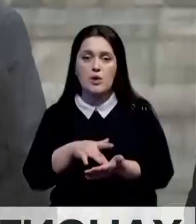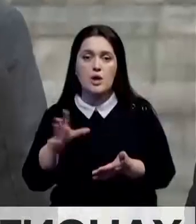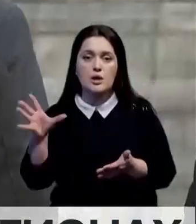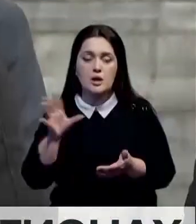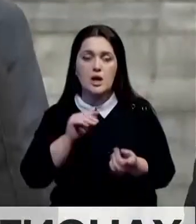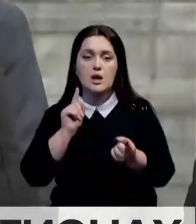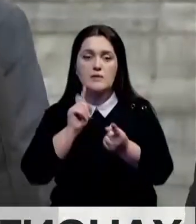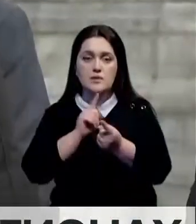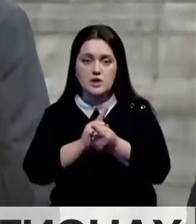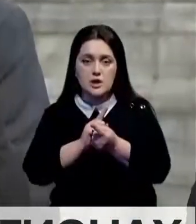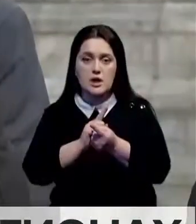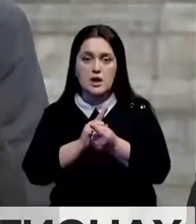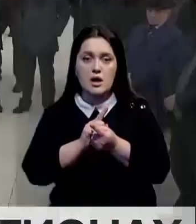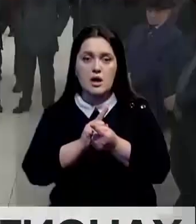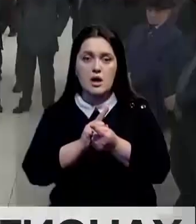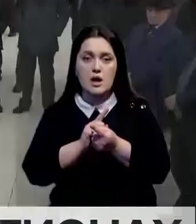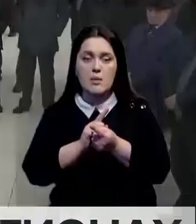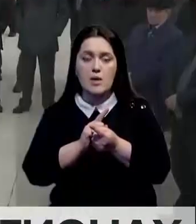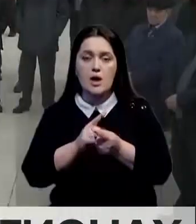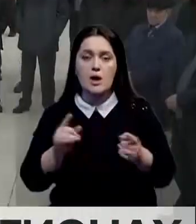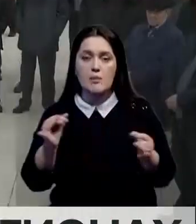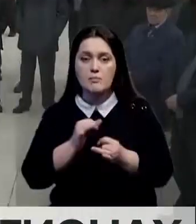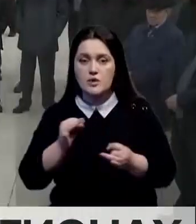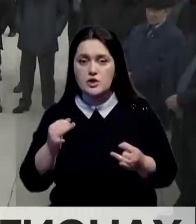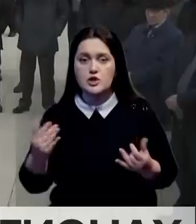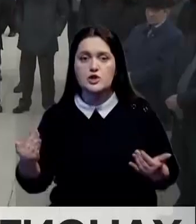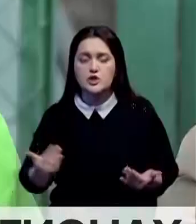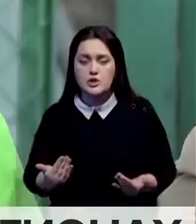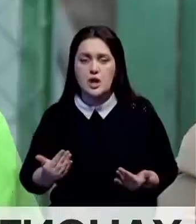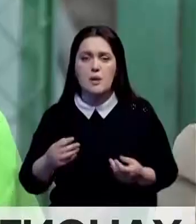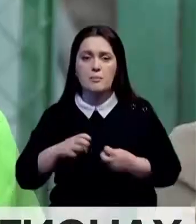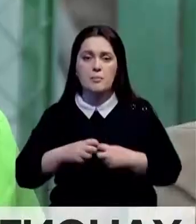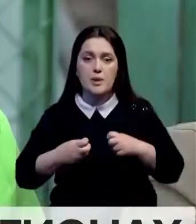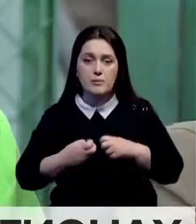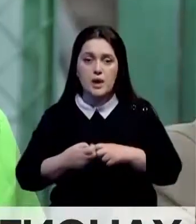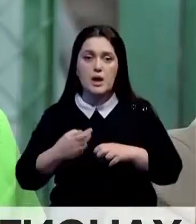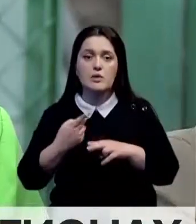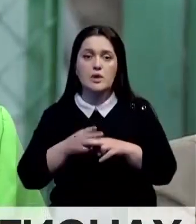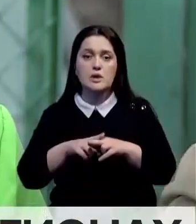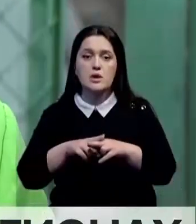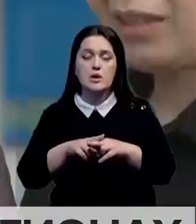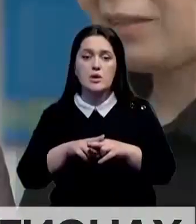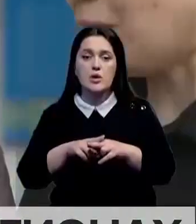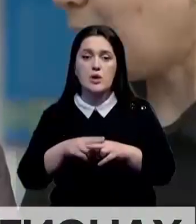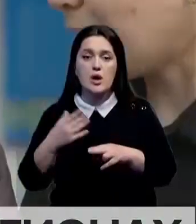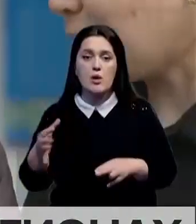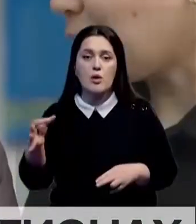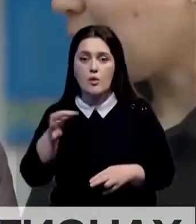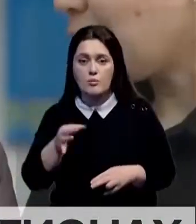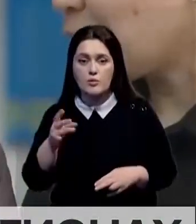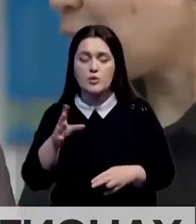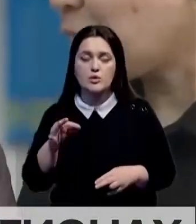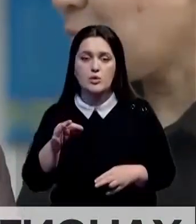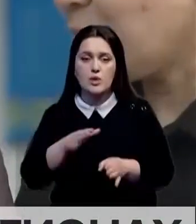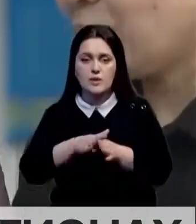региона. Однако на всех встречах представители партии обсуждали с жителями те или иные экологические проблемы, которые касаются не только